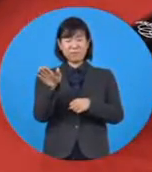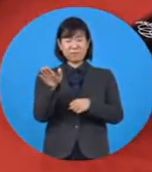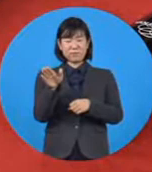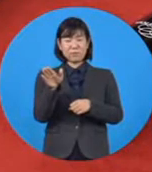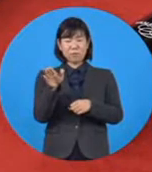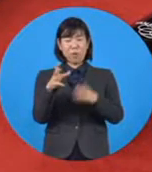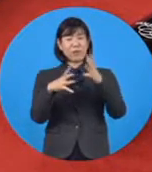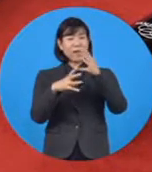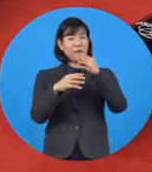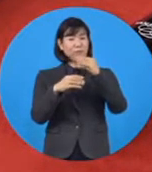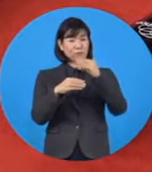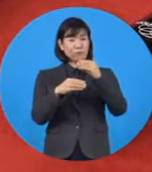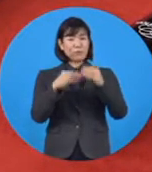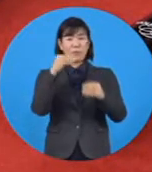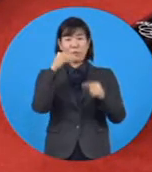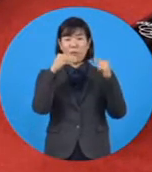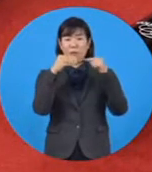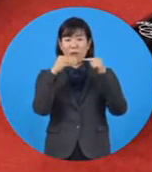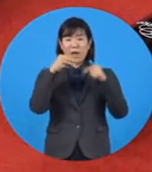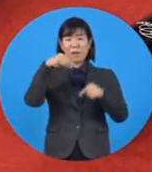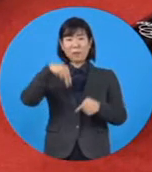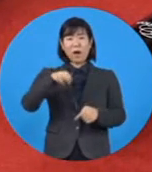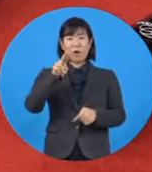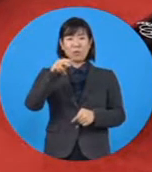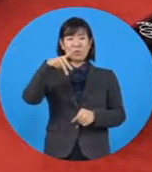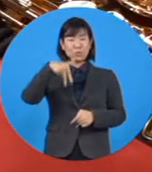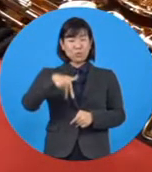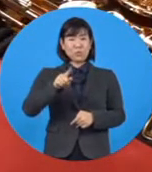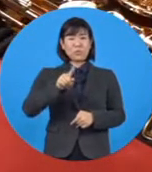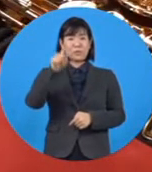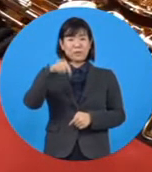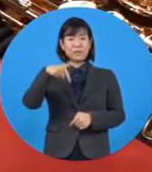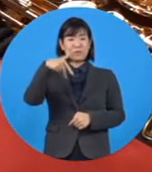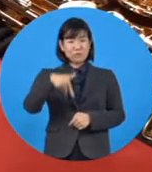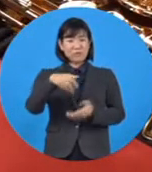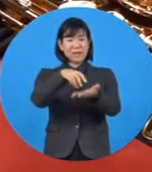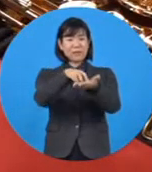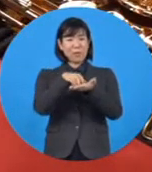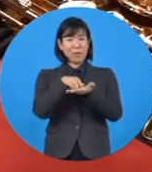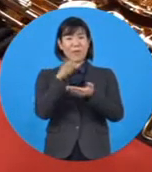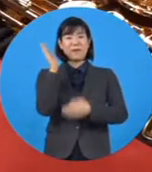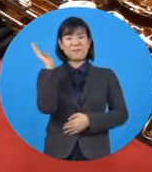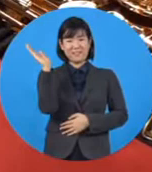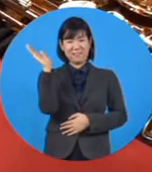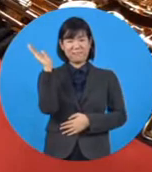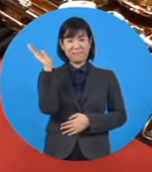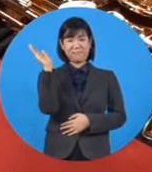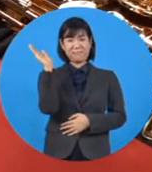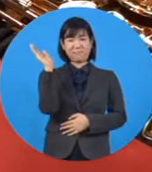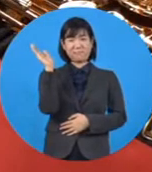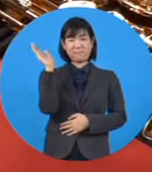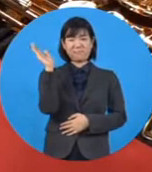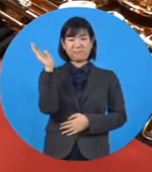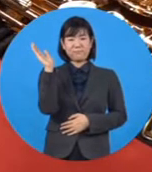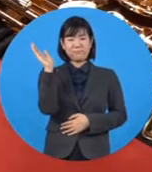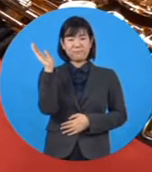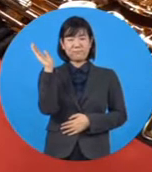クラシック音楽に特化したマウスピースで産業文化賞の受賞となりました。